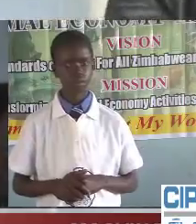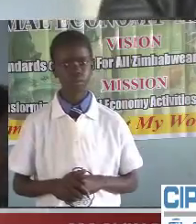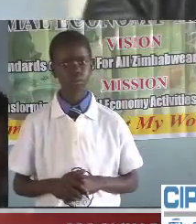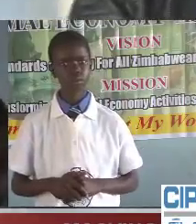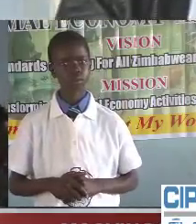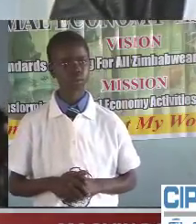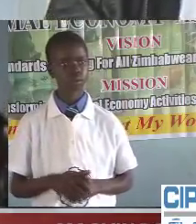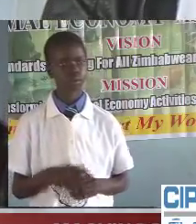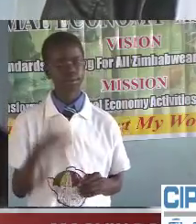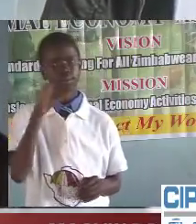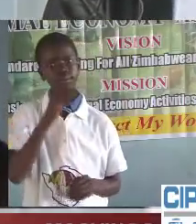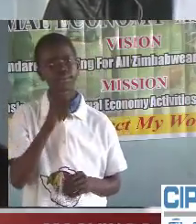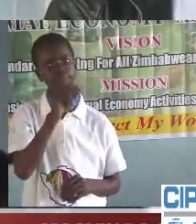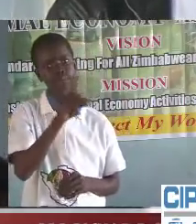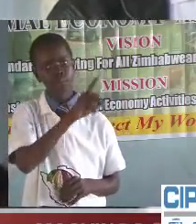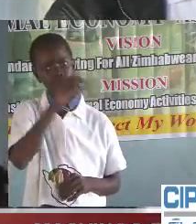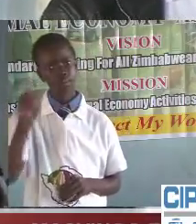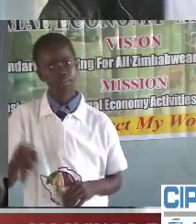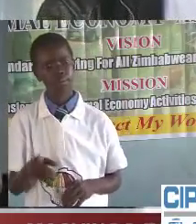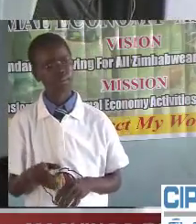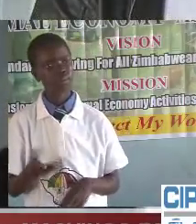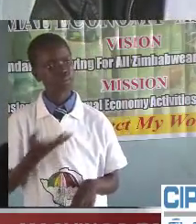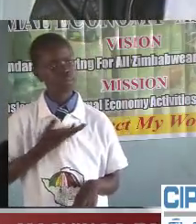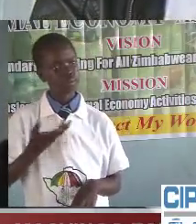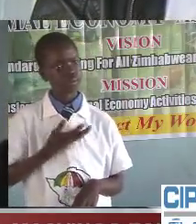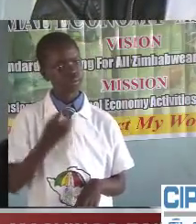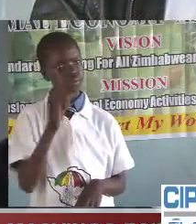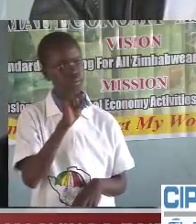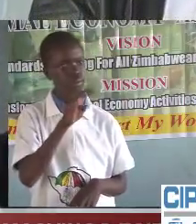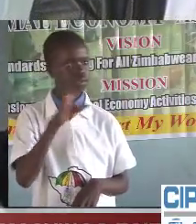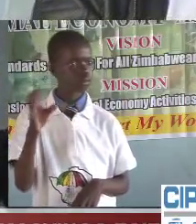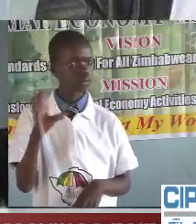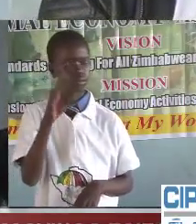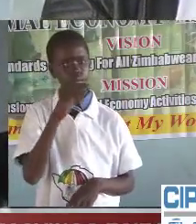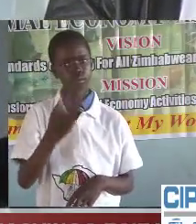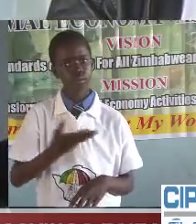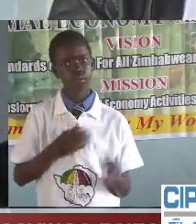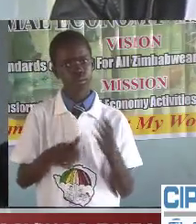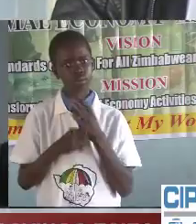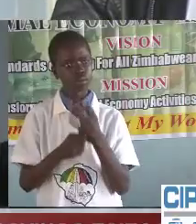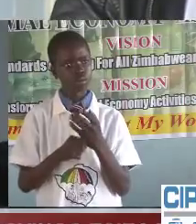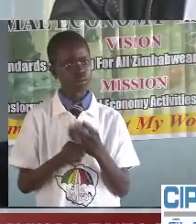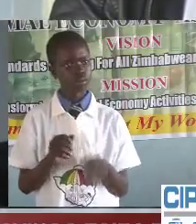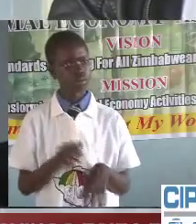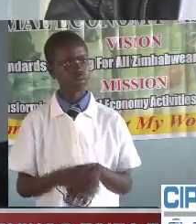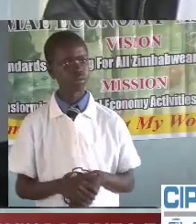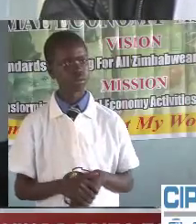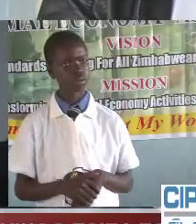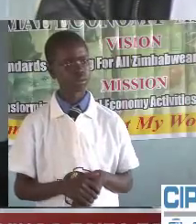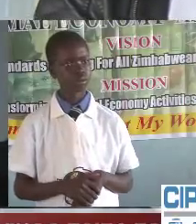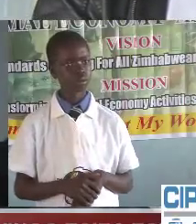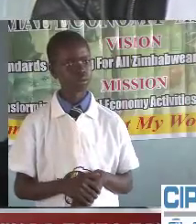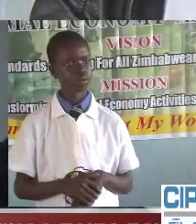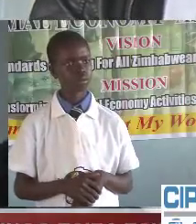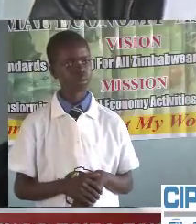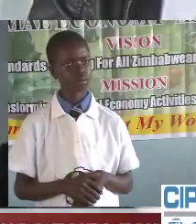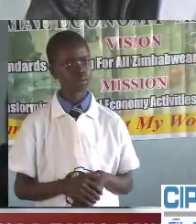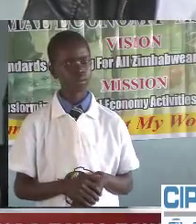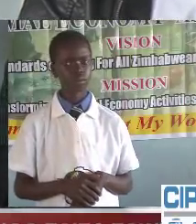ini ndino mubvunzo kumakansela avanoda kutimiririra pamusoro pezvemawadhi